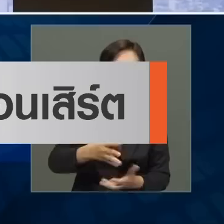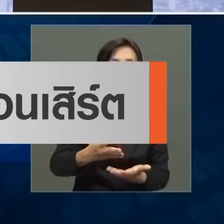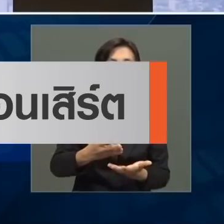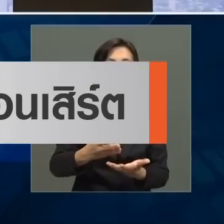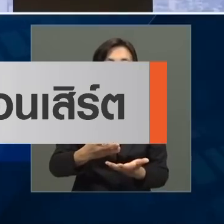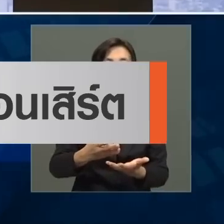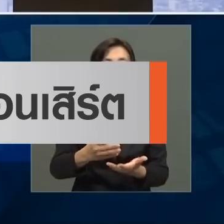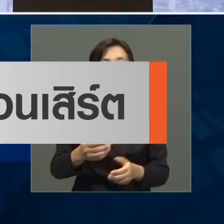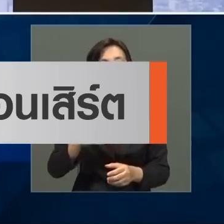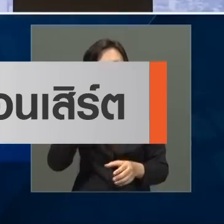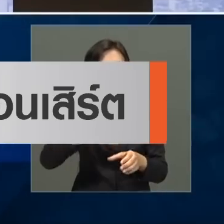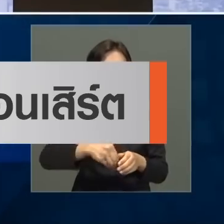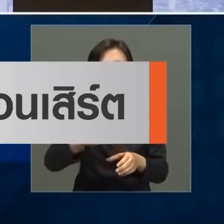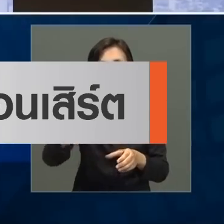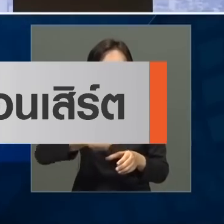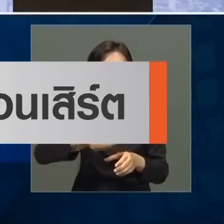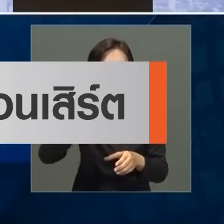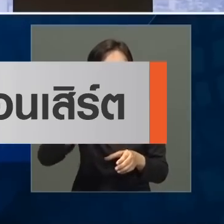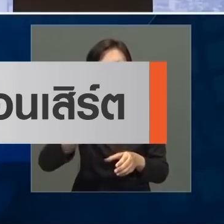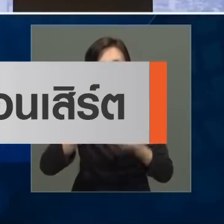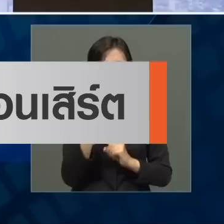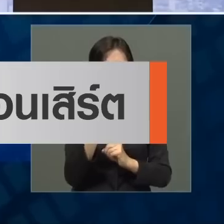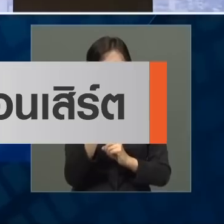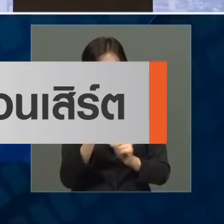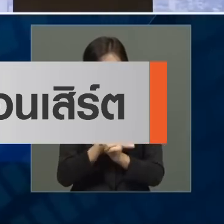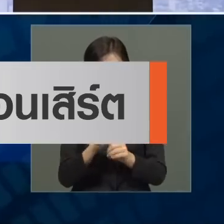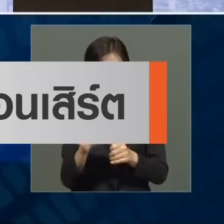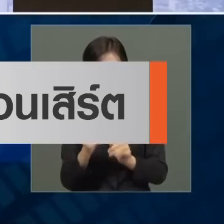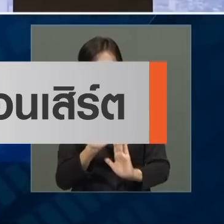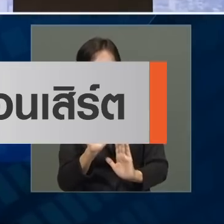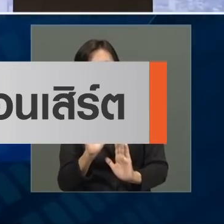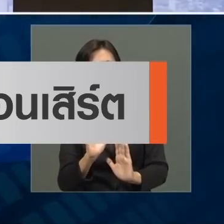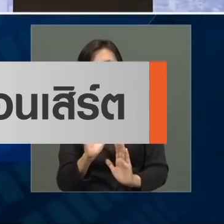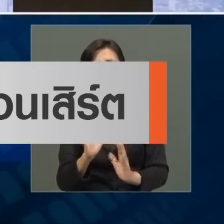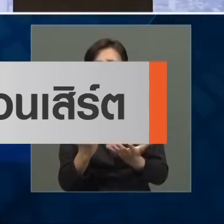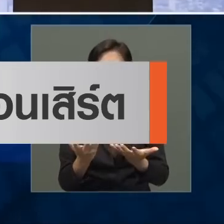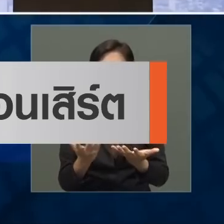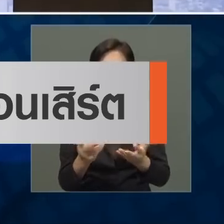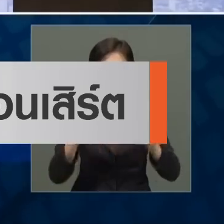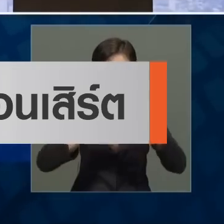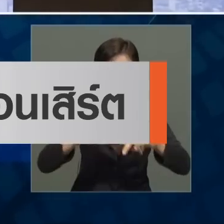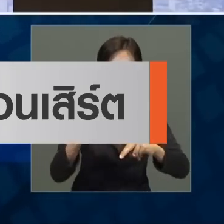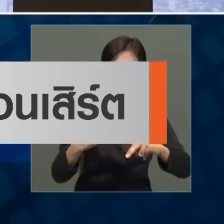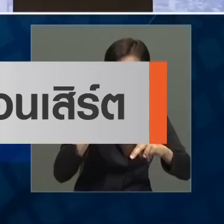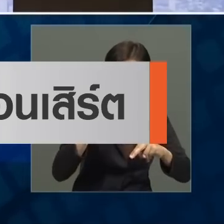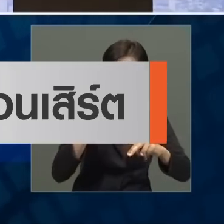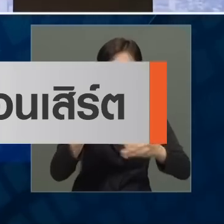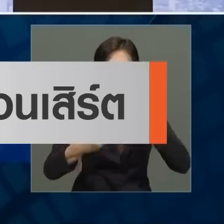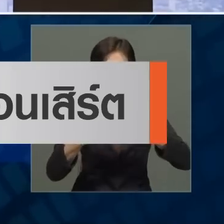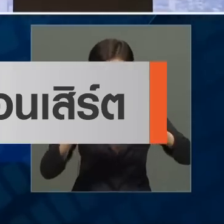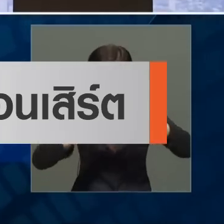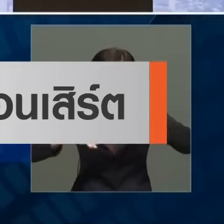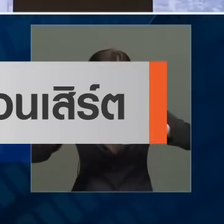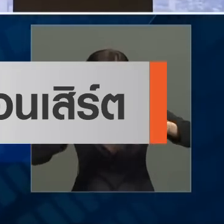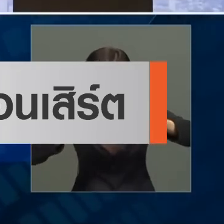สงกรานต์นะเขาออกกิจกรรมแคมเปญน่าจะบอกเราได้ว่าปีนี้ถ้าของสงกรานต์จะเป็นอย่างไรแคมป์เป็นที่ออก